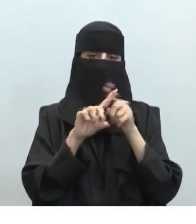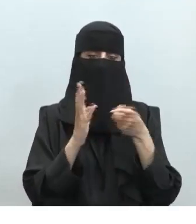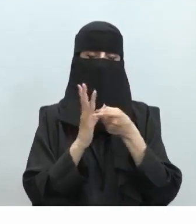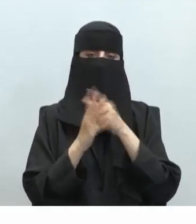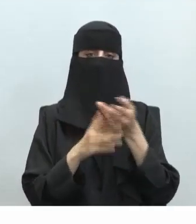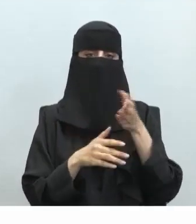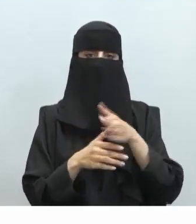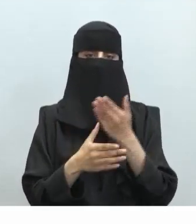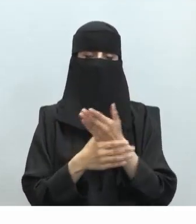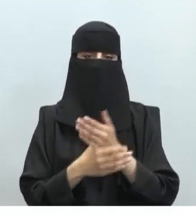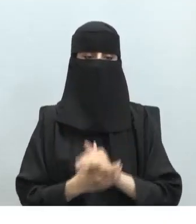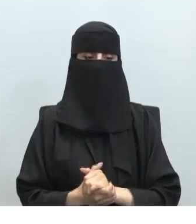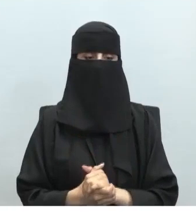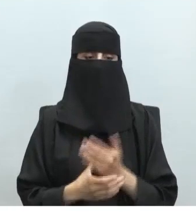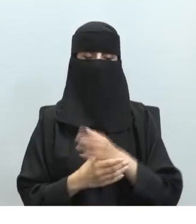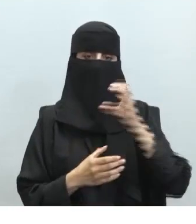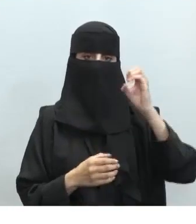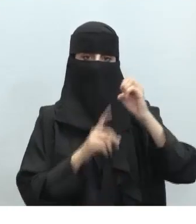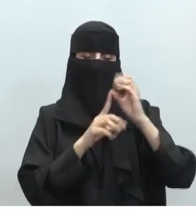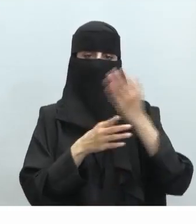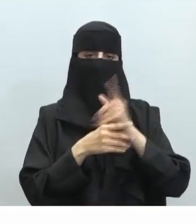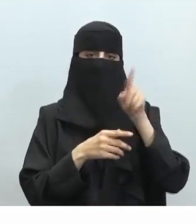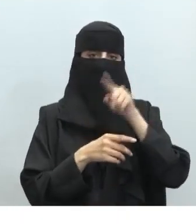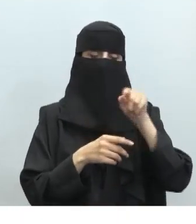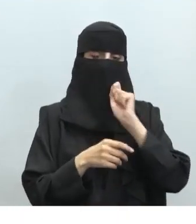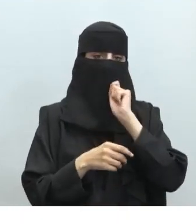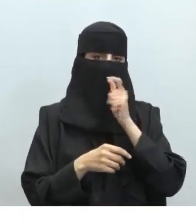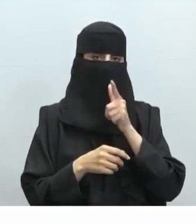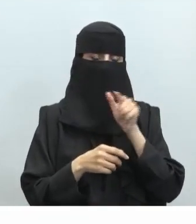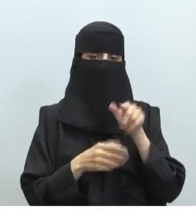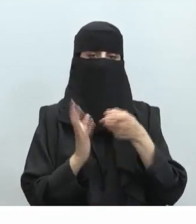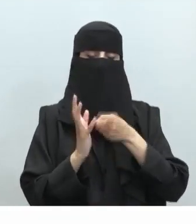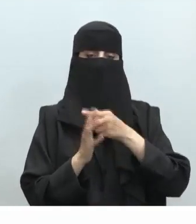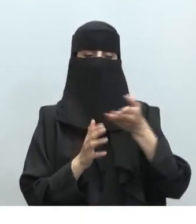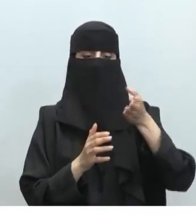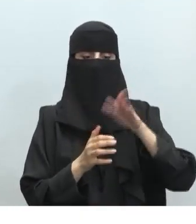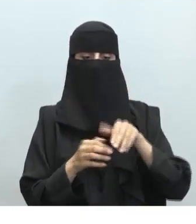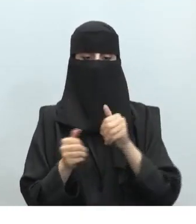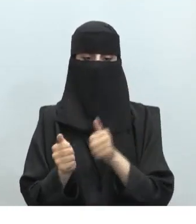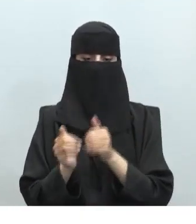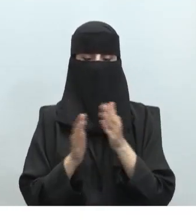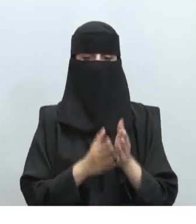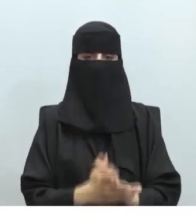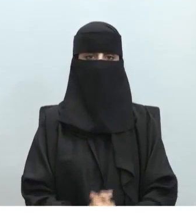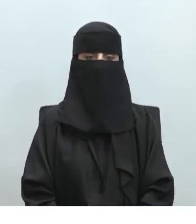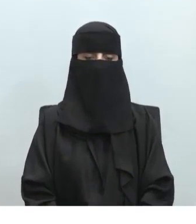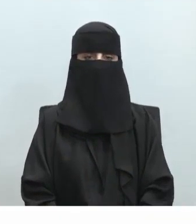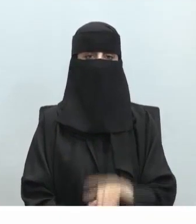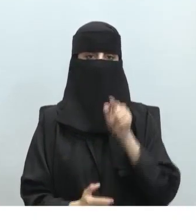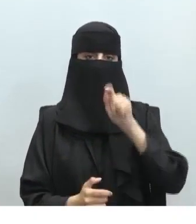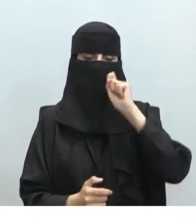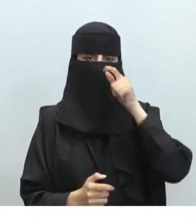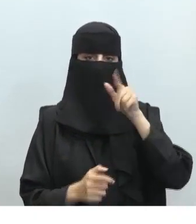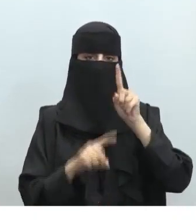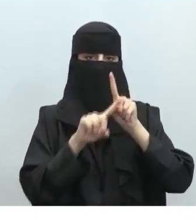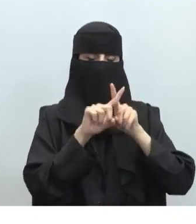مباشر لماذا هنا او ذكرنا انه لا يوجد كروموسوم فقط يمتلك او هنا عندما لم هذا الذكر عندما لم يمتلك